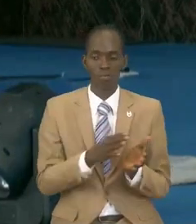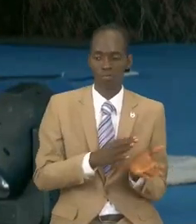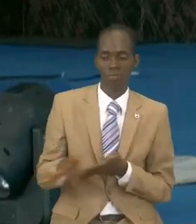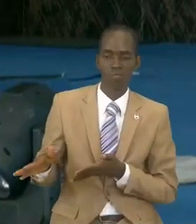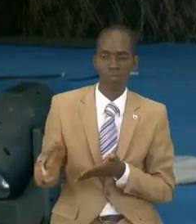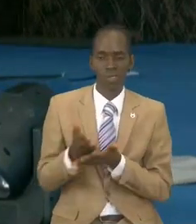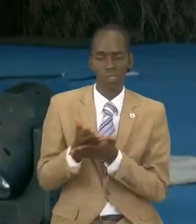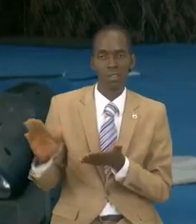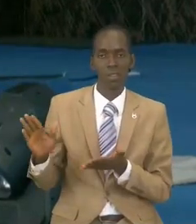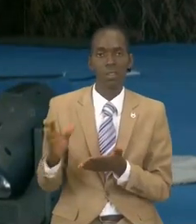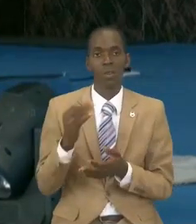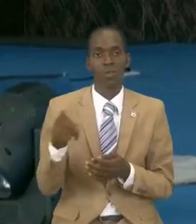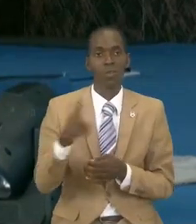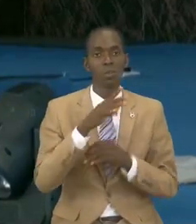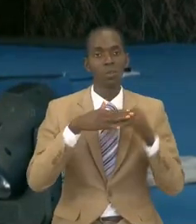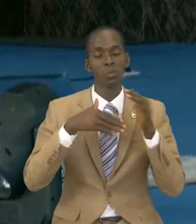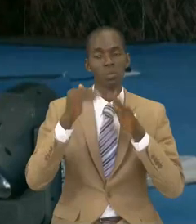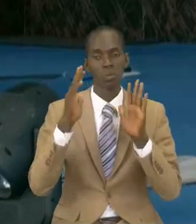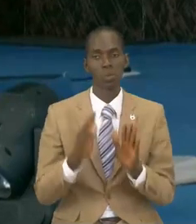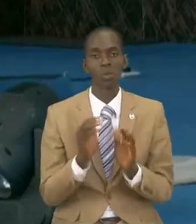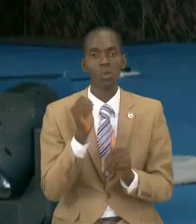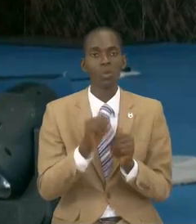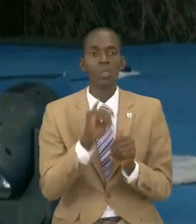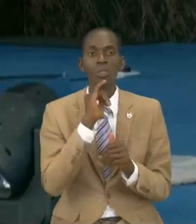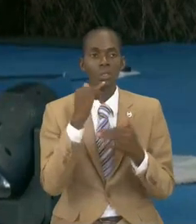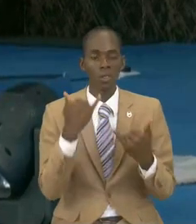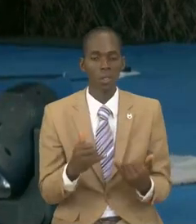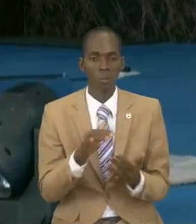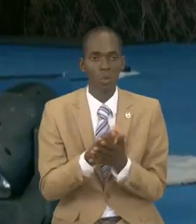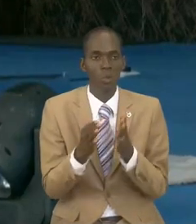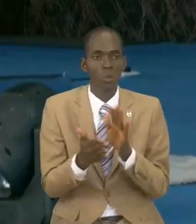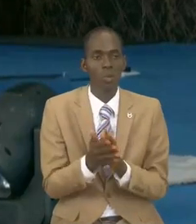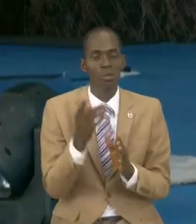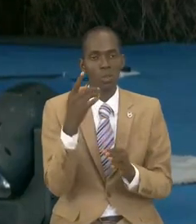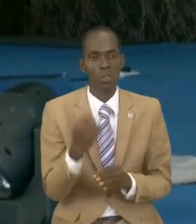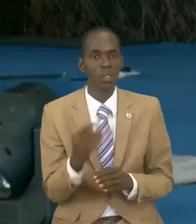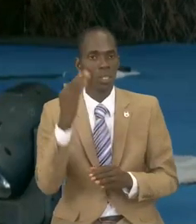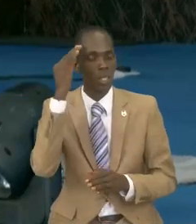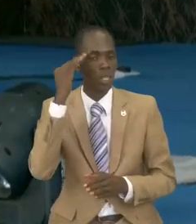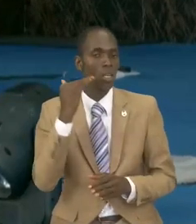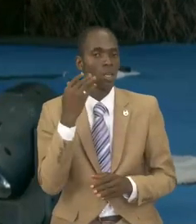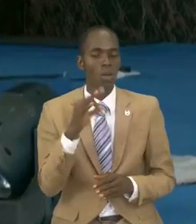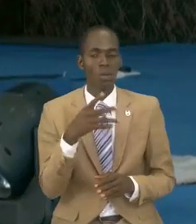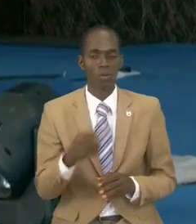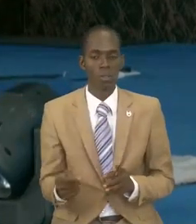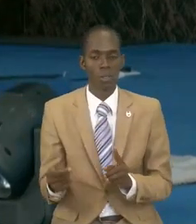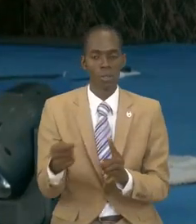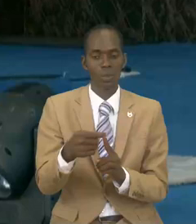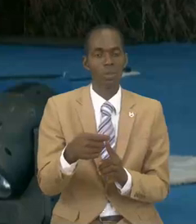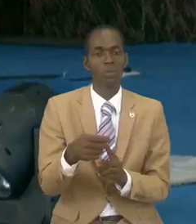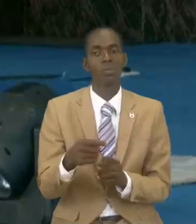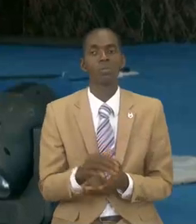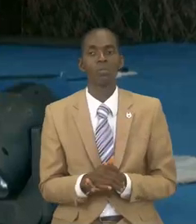Jésus est la pierre rejetée par vous qui bâtissez et qui est devenue la principale de l'angle. Et le verset 12.